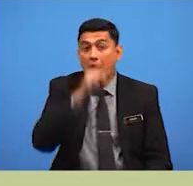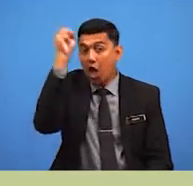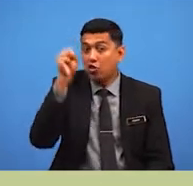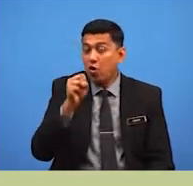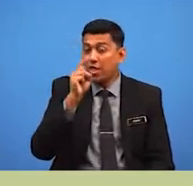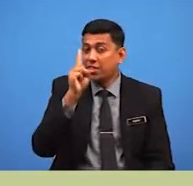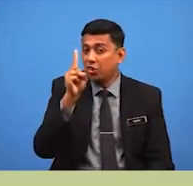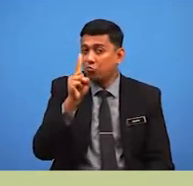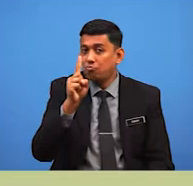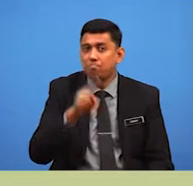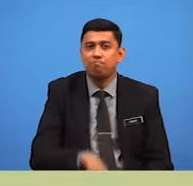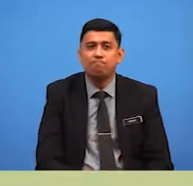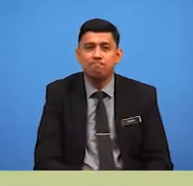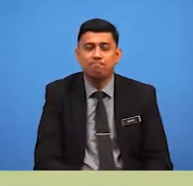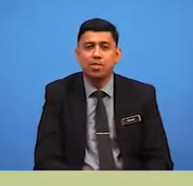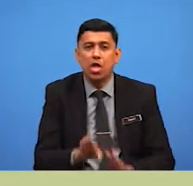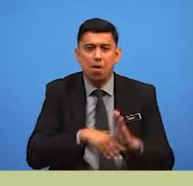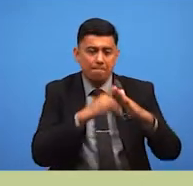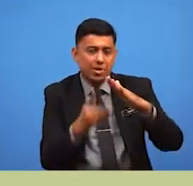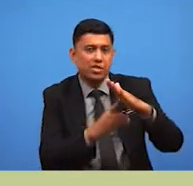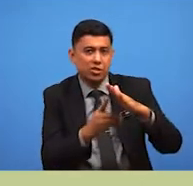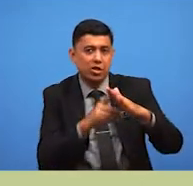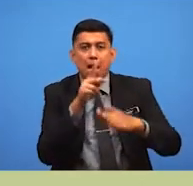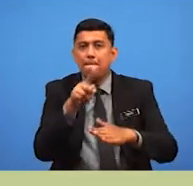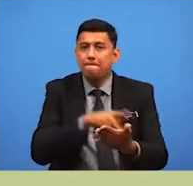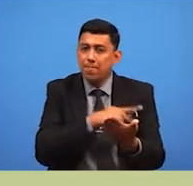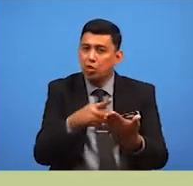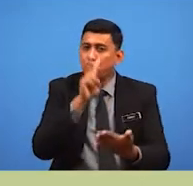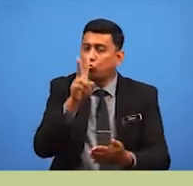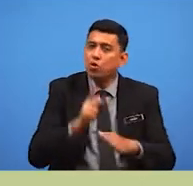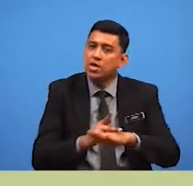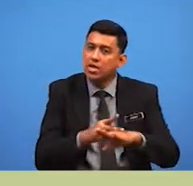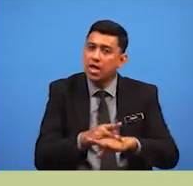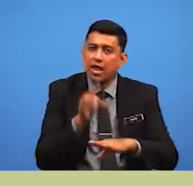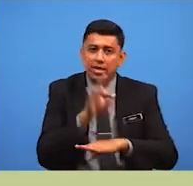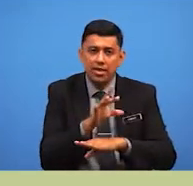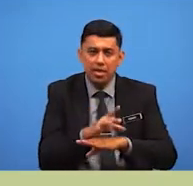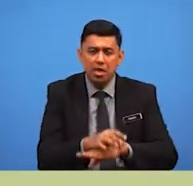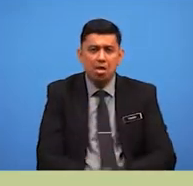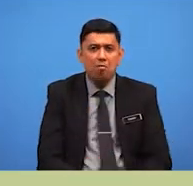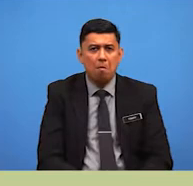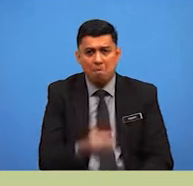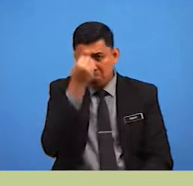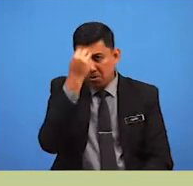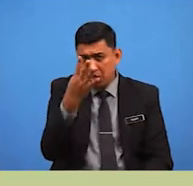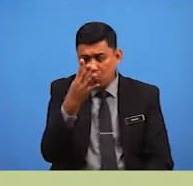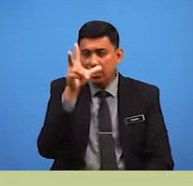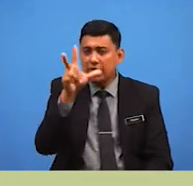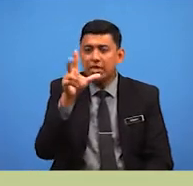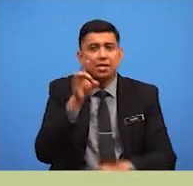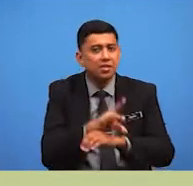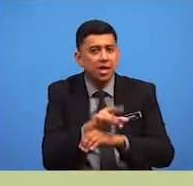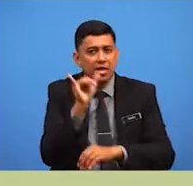Soalan yang pertama, berdasarkan pantun dua kerat nasihat, nyatakan tiga nasihat